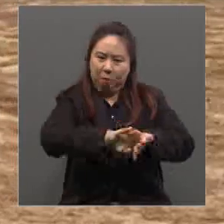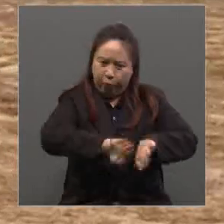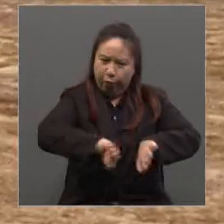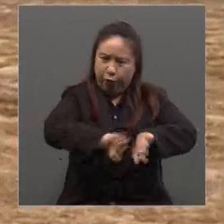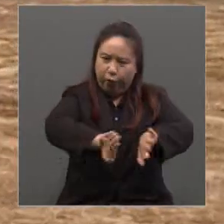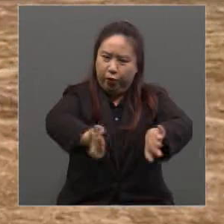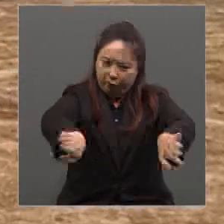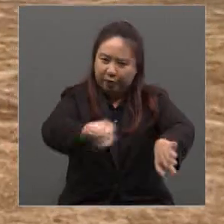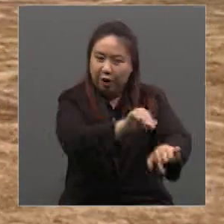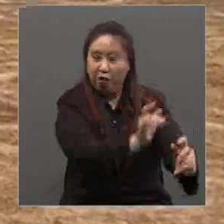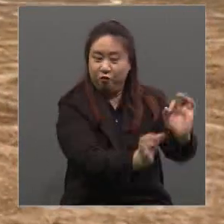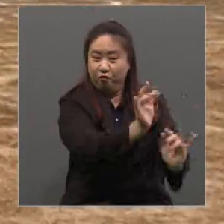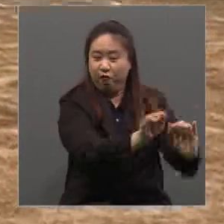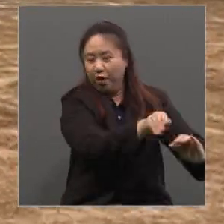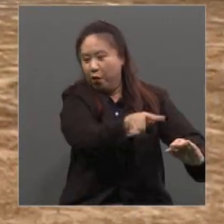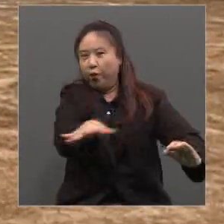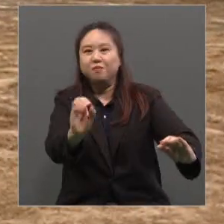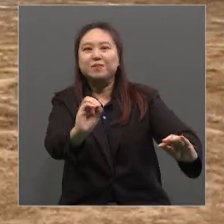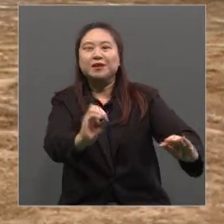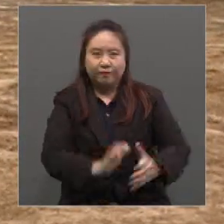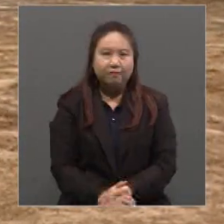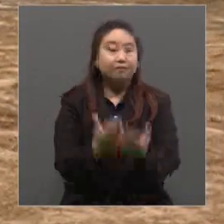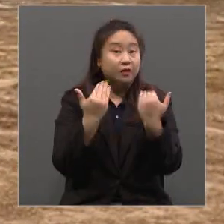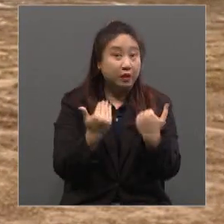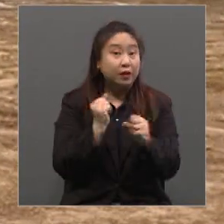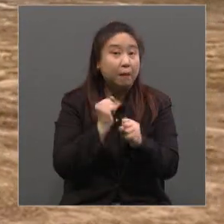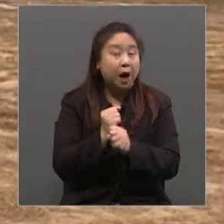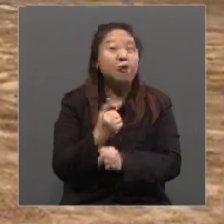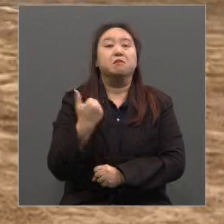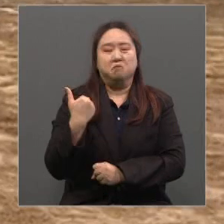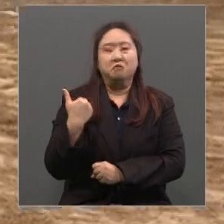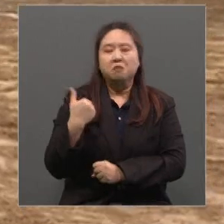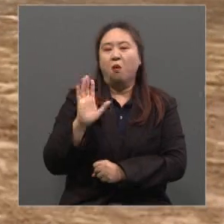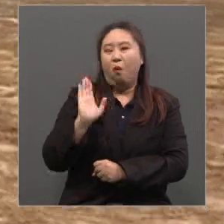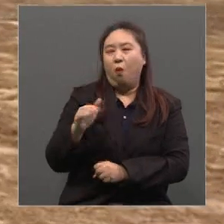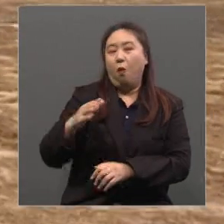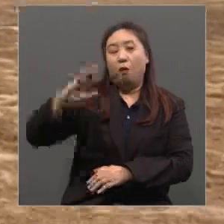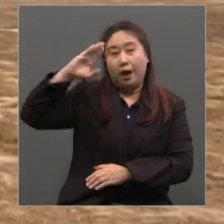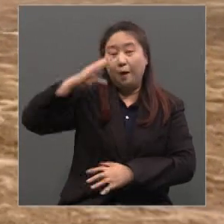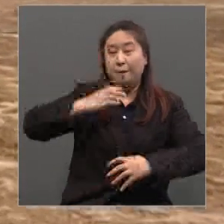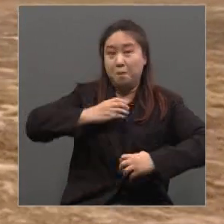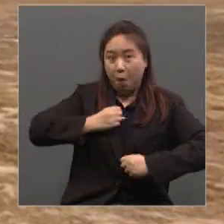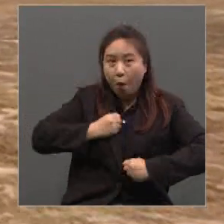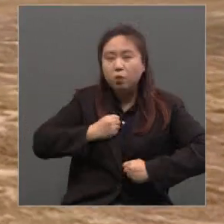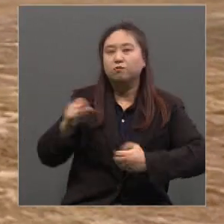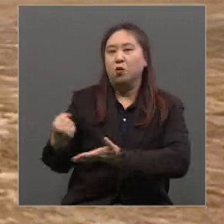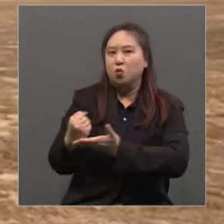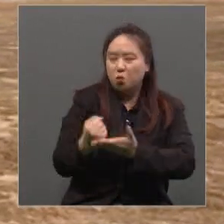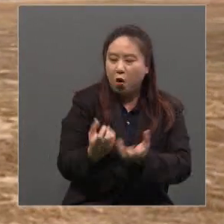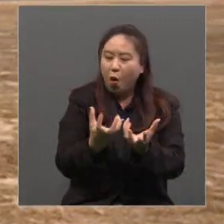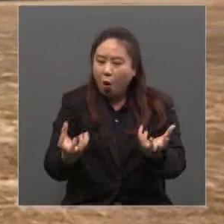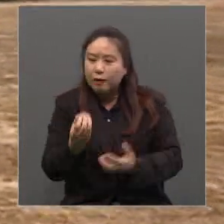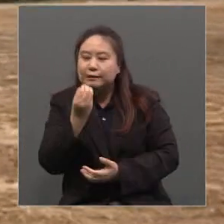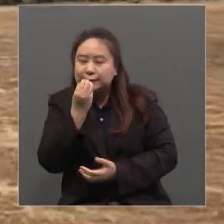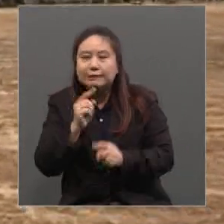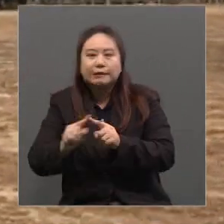ในลักษณะนี้ค่ะสำหรับปฏิบัติการครั้งนี้นะคะนอกจากจะได้รับความร่วมมือจากกองทัพบกที่ช่วยลำเลียงอาหารและสัมภ